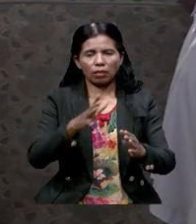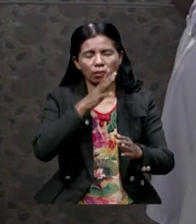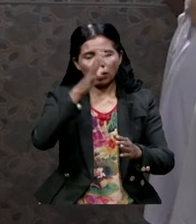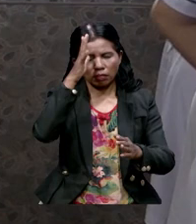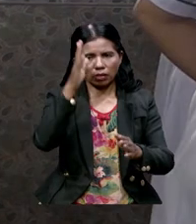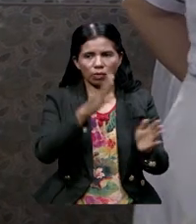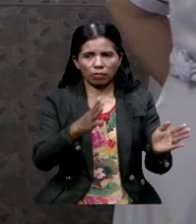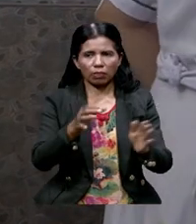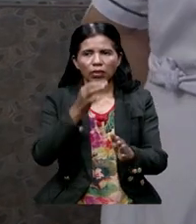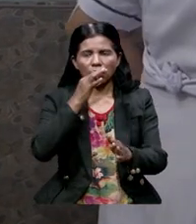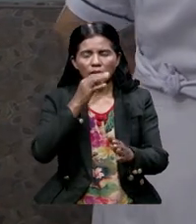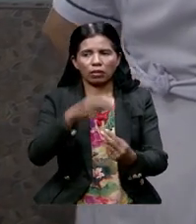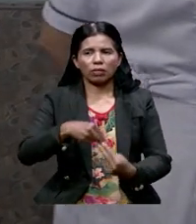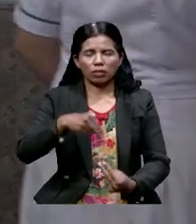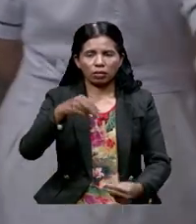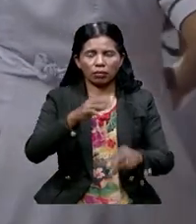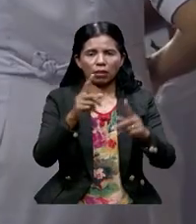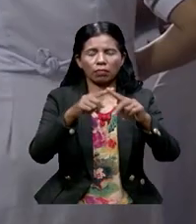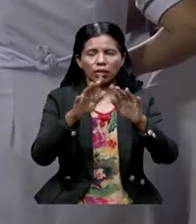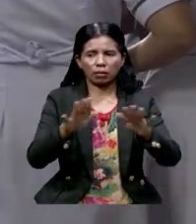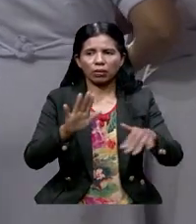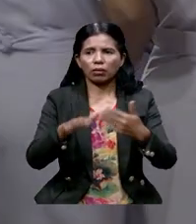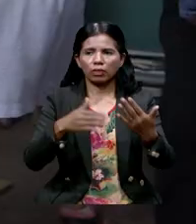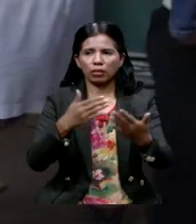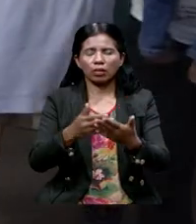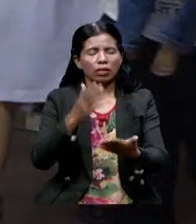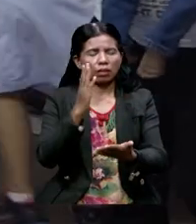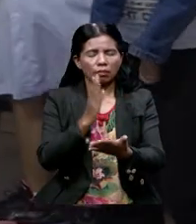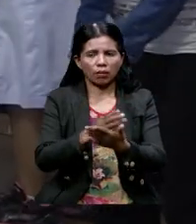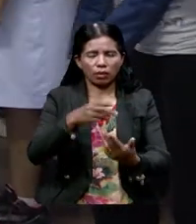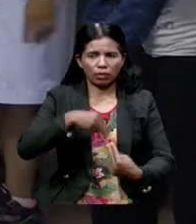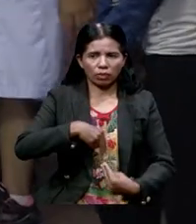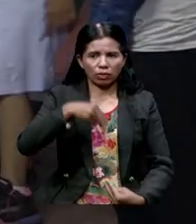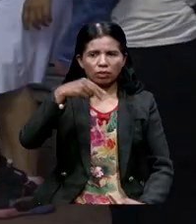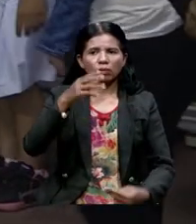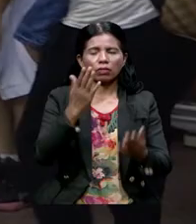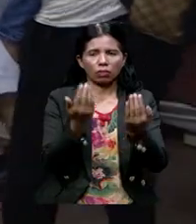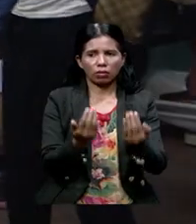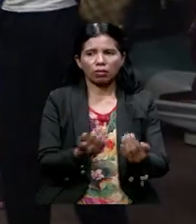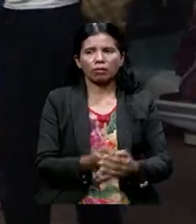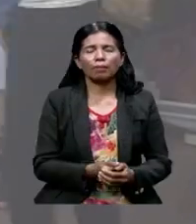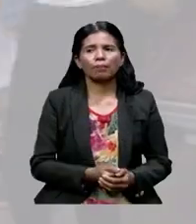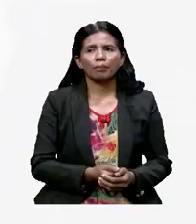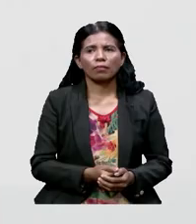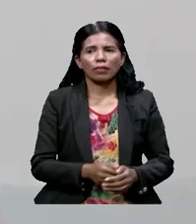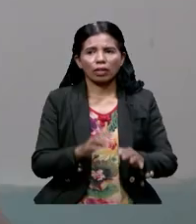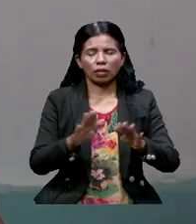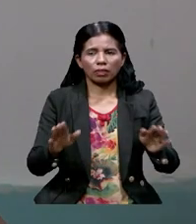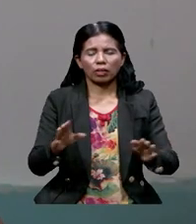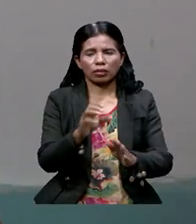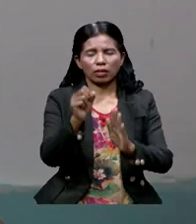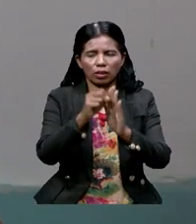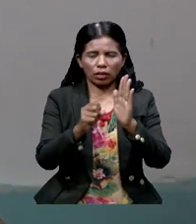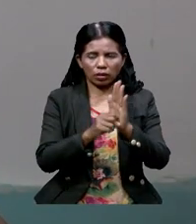atu prepara ha nutritivo ba la barik sira nu ne evita malnutrisaun grave. La barsire mega ho status in sau,